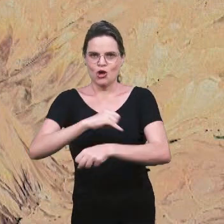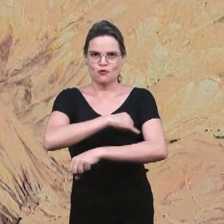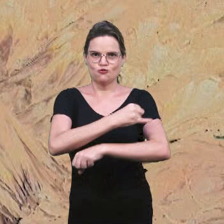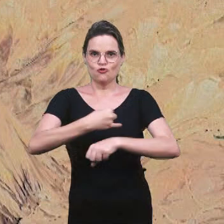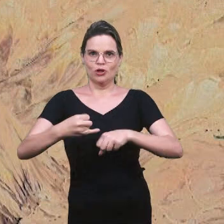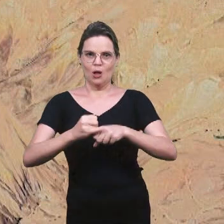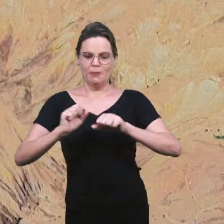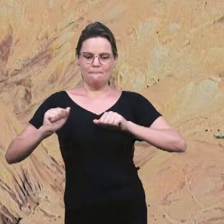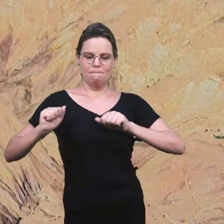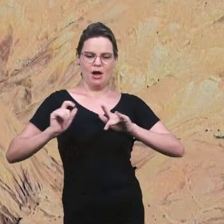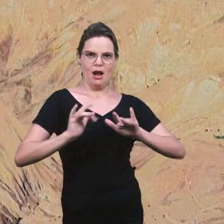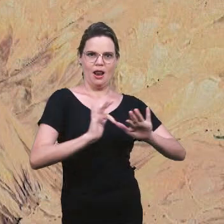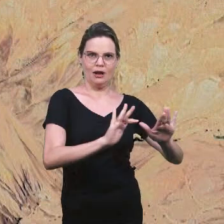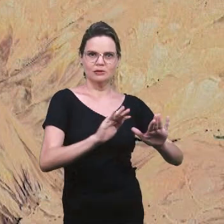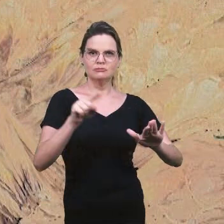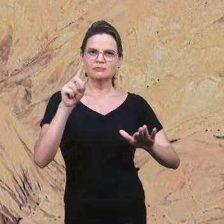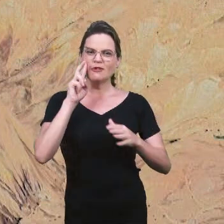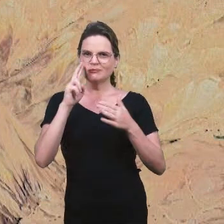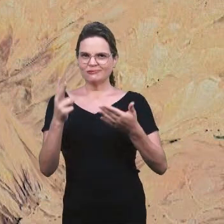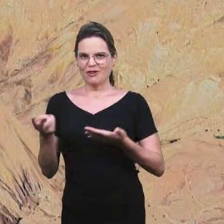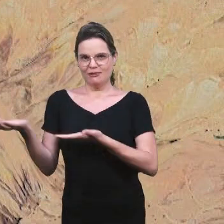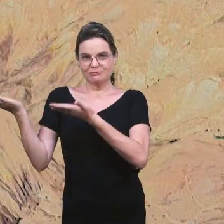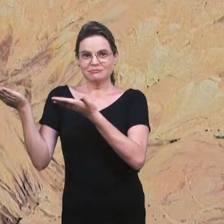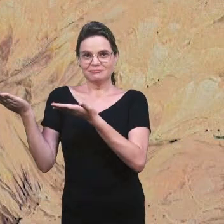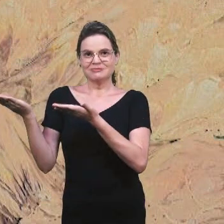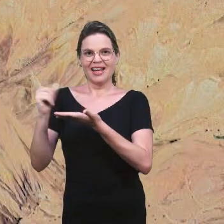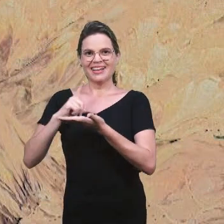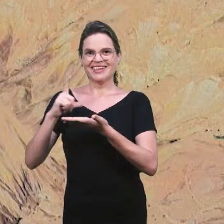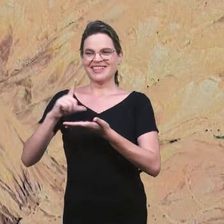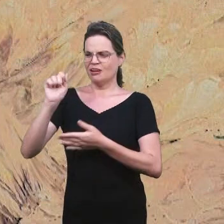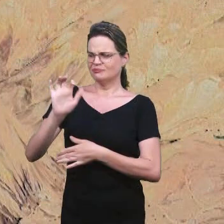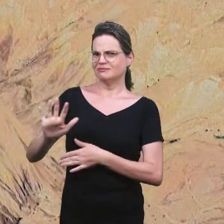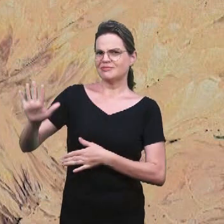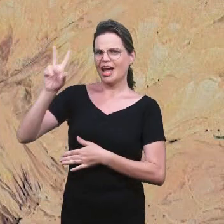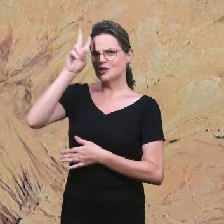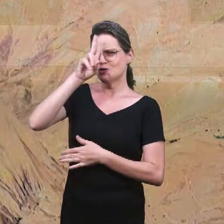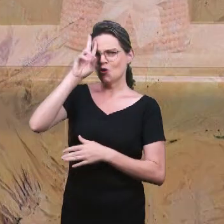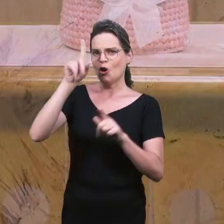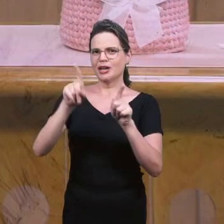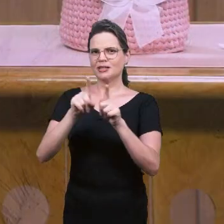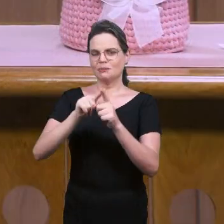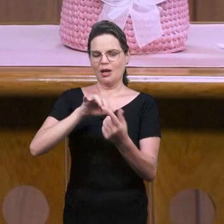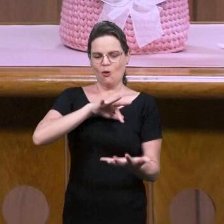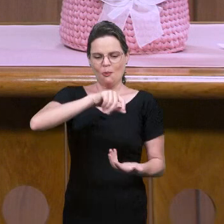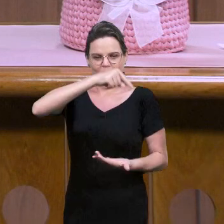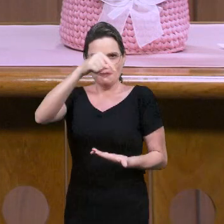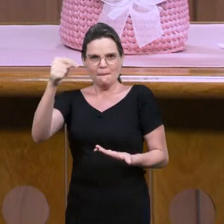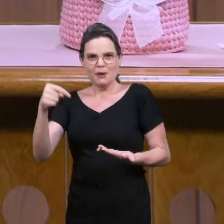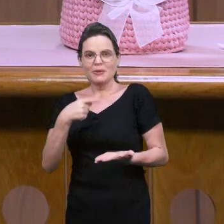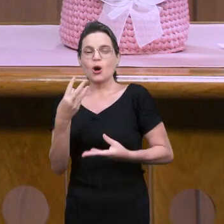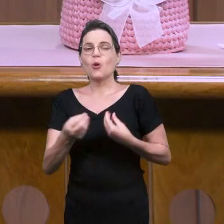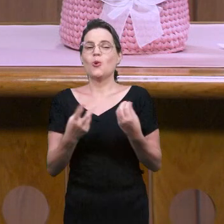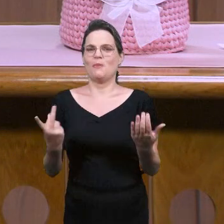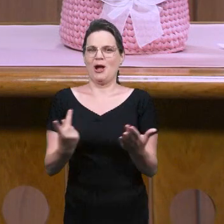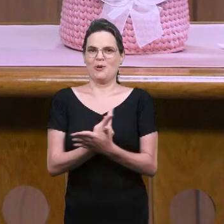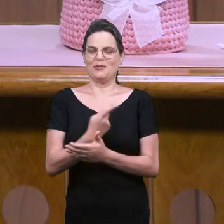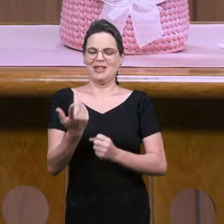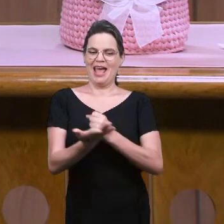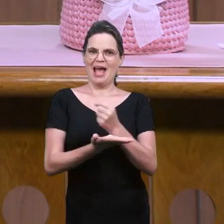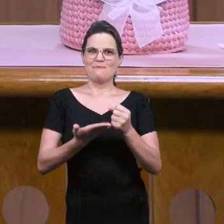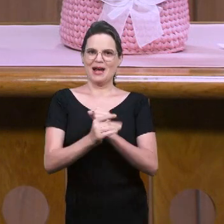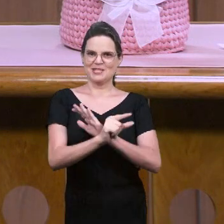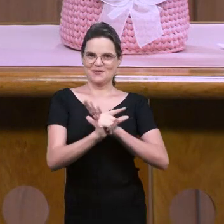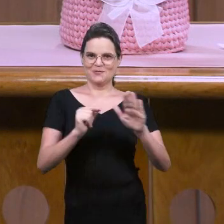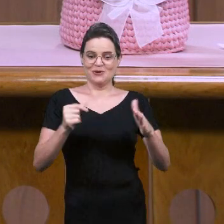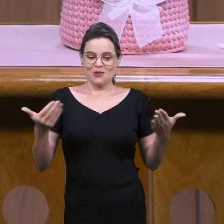Jourdain. Voici la position géographique pour montrer les frères et sœurs le côté historique et géographique du verset qui est la base